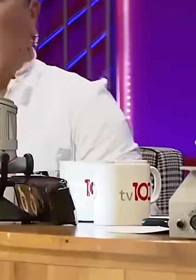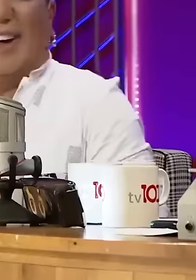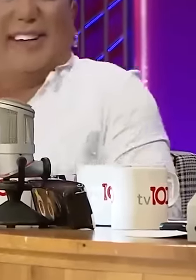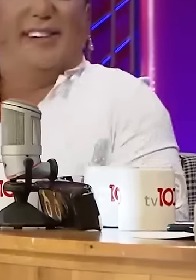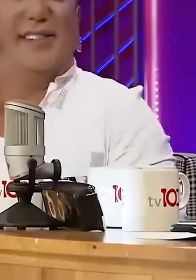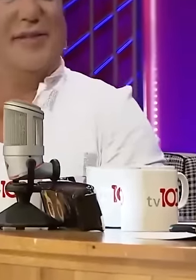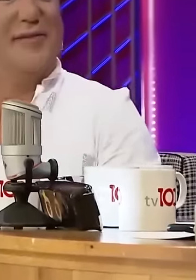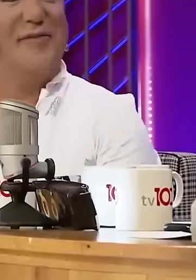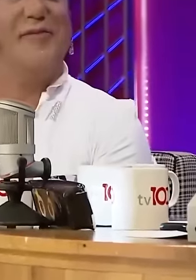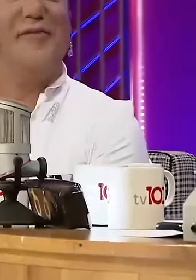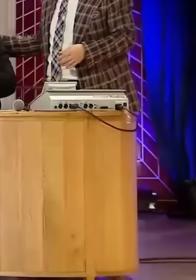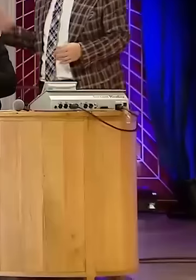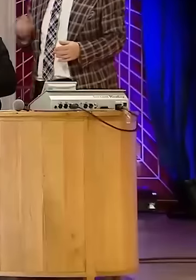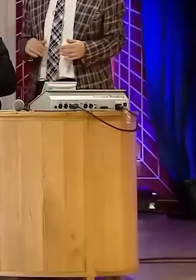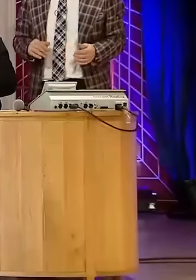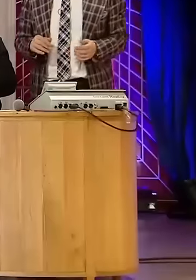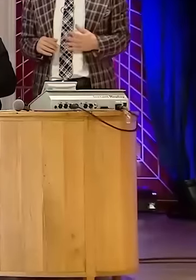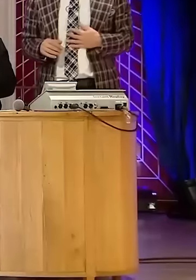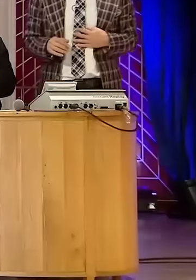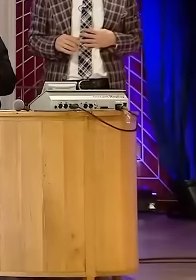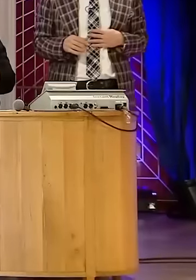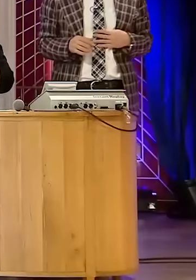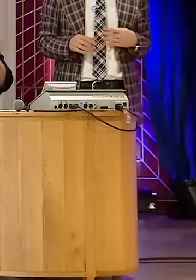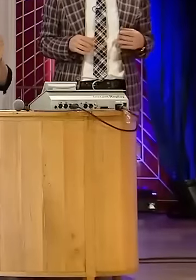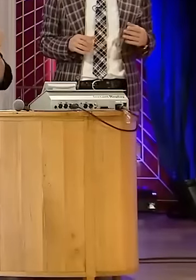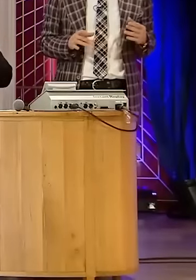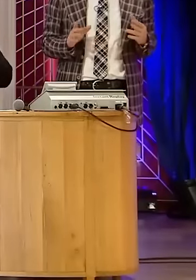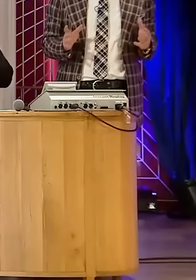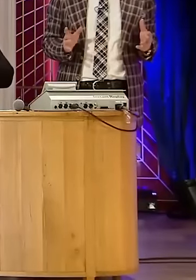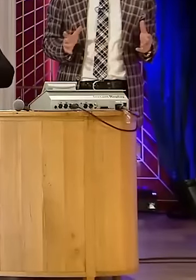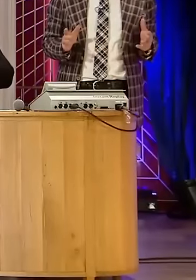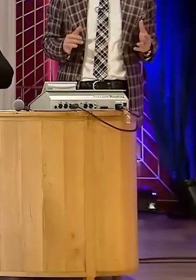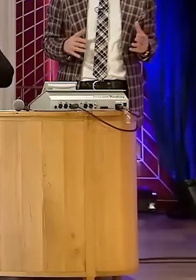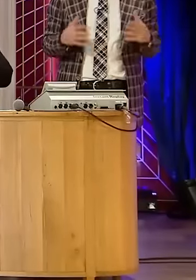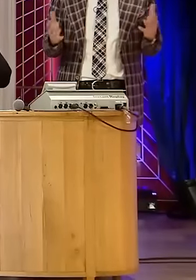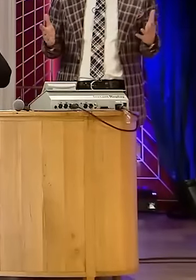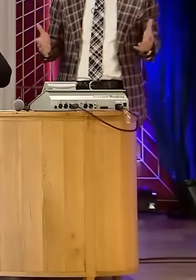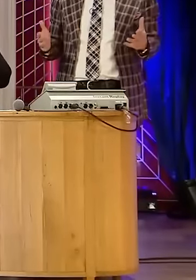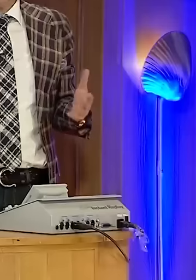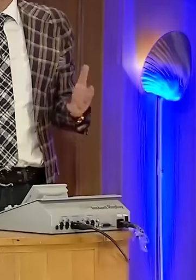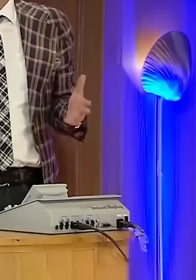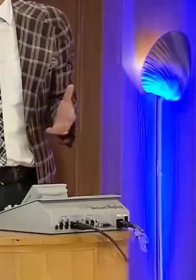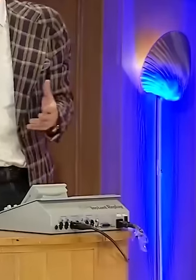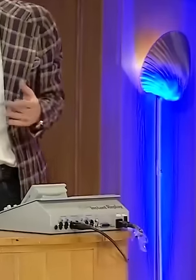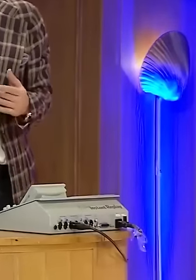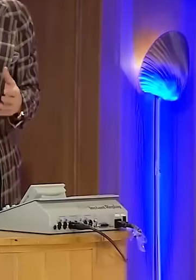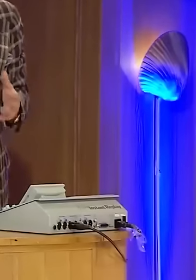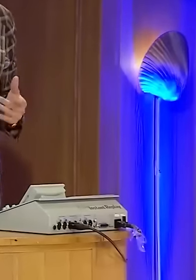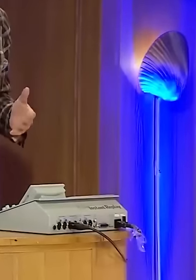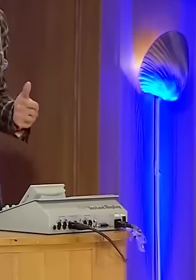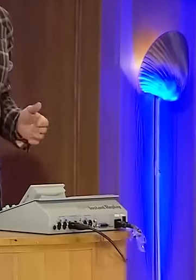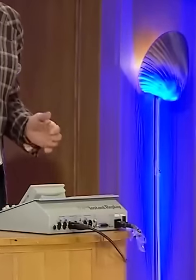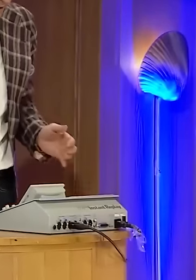hizmet oldu. Şimdi yanınızda Nesloş'la beraber bir sınava girmek istiyorum.